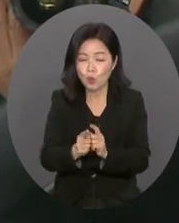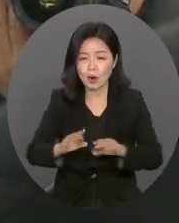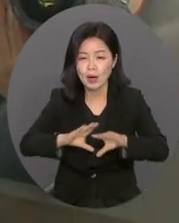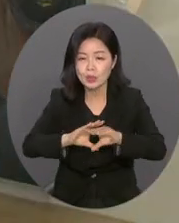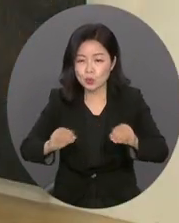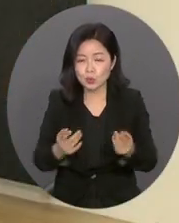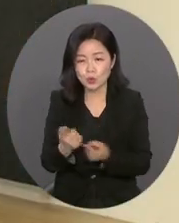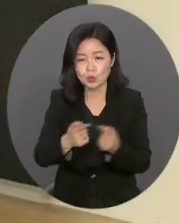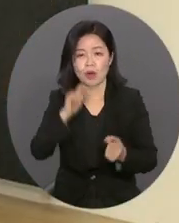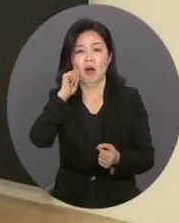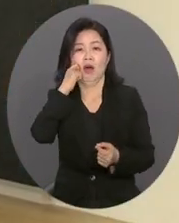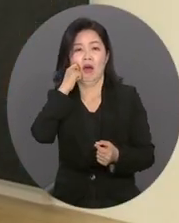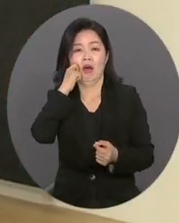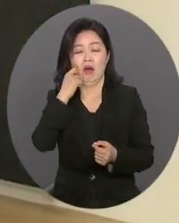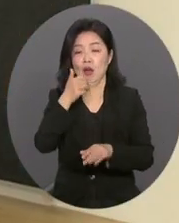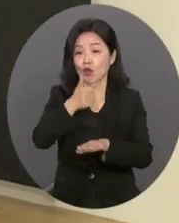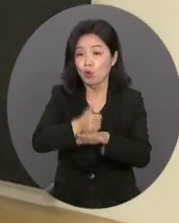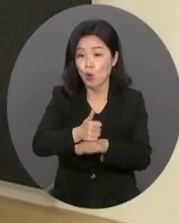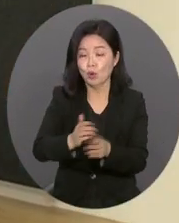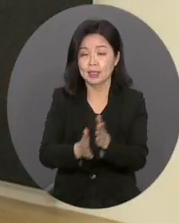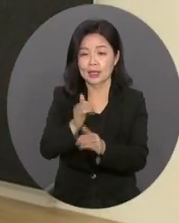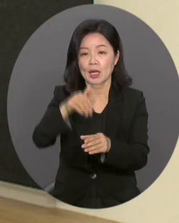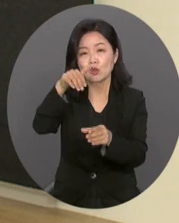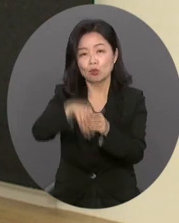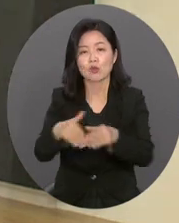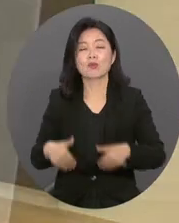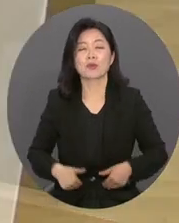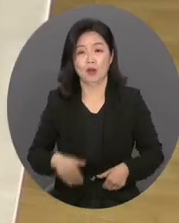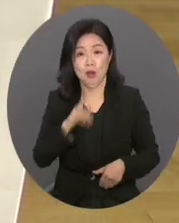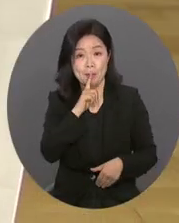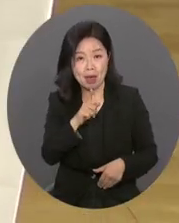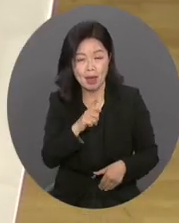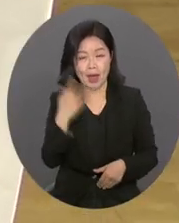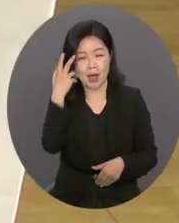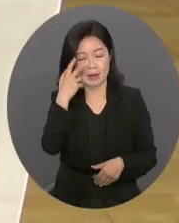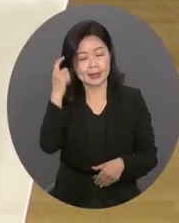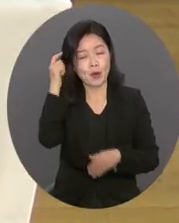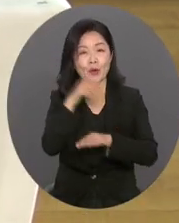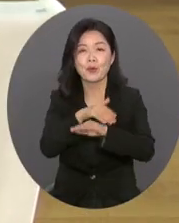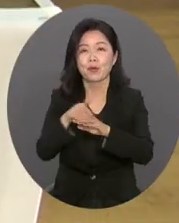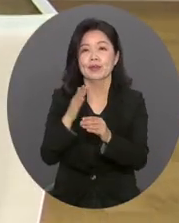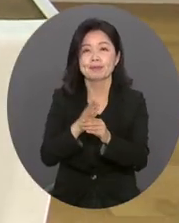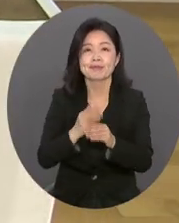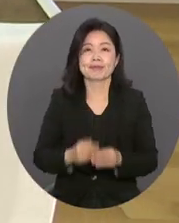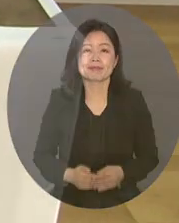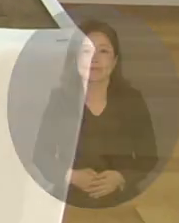광주시는 추가 토론회나 시민투표를 거쳐야 한다는 의견 등에 대해서도 검토할 계획입니다. MBC 뉴스